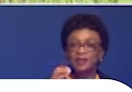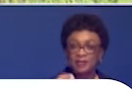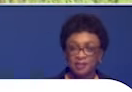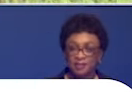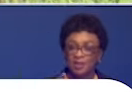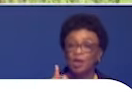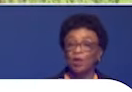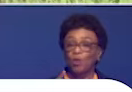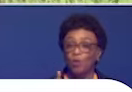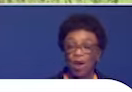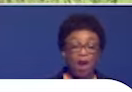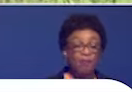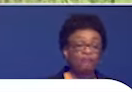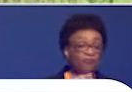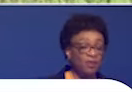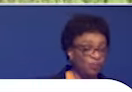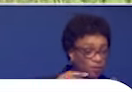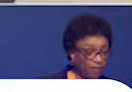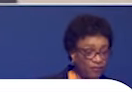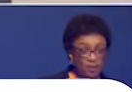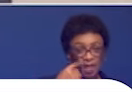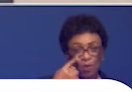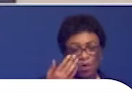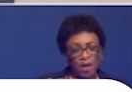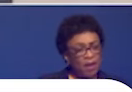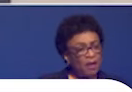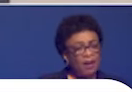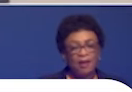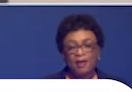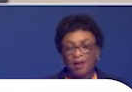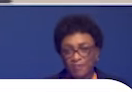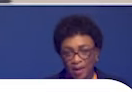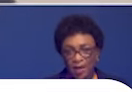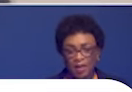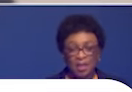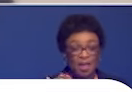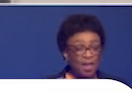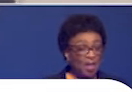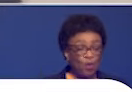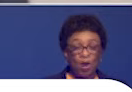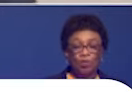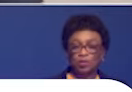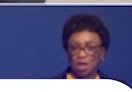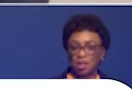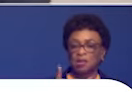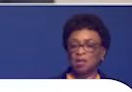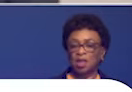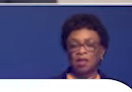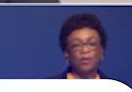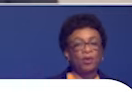LakinikuhusuGTI,watuwaTPDCwako palewenyewewakifanyautafitiili kuonanikiasiganichagesikilichoponajinsi wanavyoweza